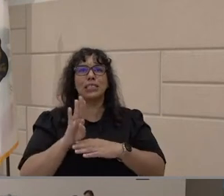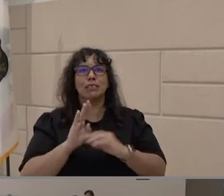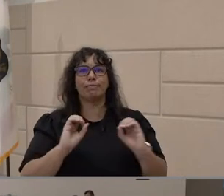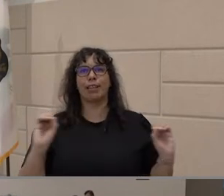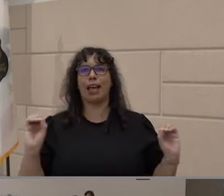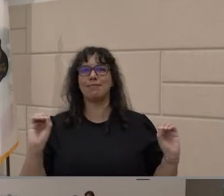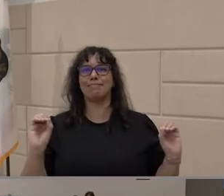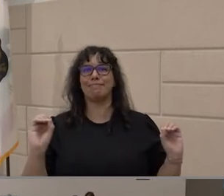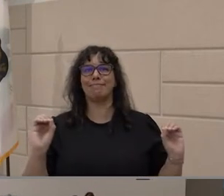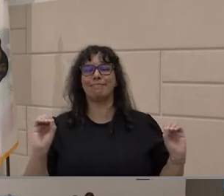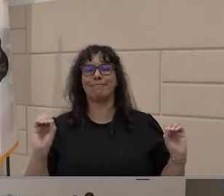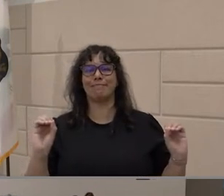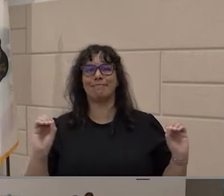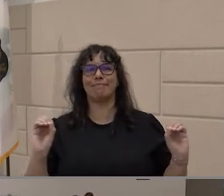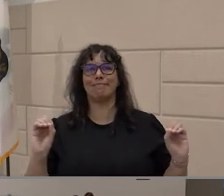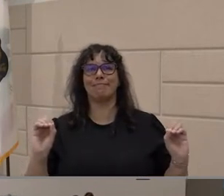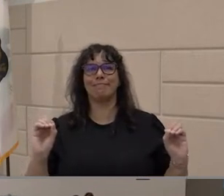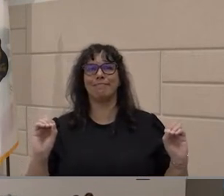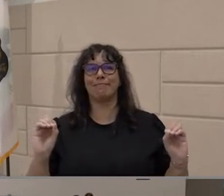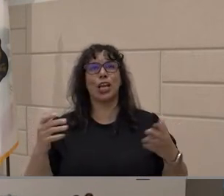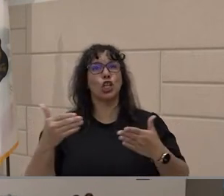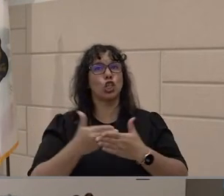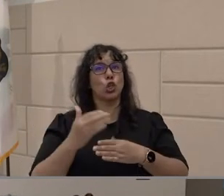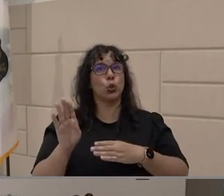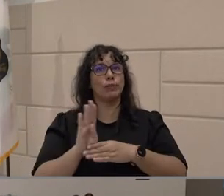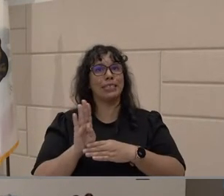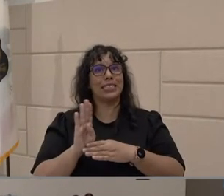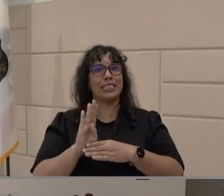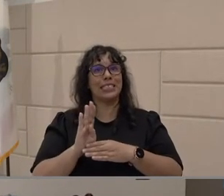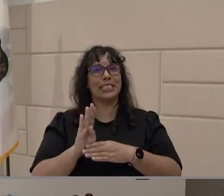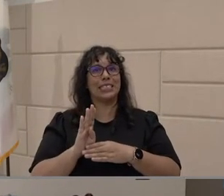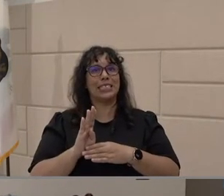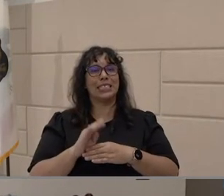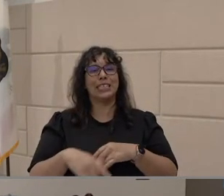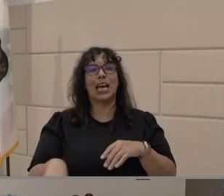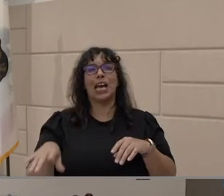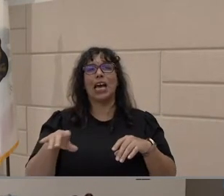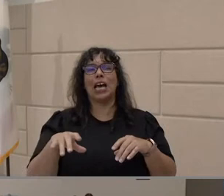កិច្ចការដែលមិនតាន់ធ្វើហើយគឺអត់មានទេកិច្ចការថ្មី